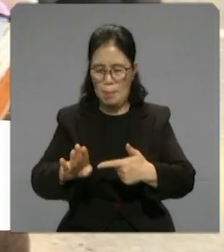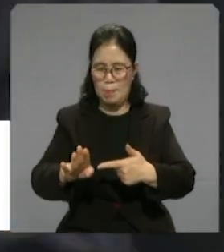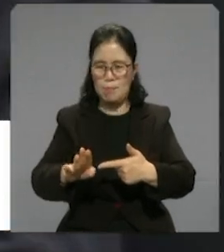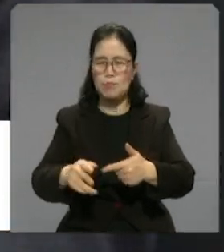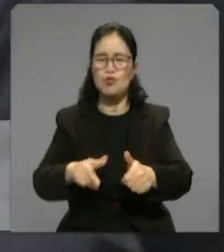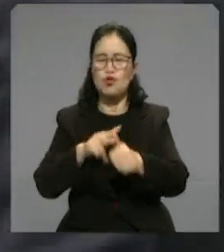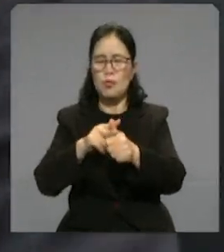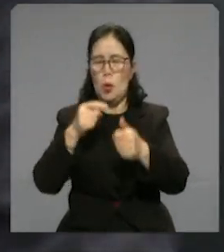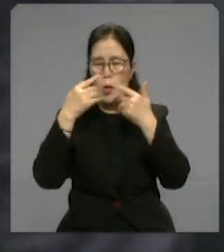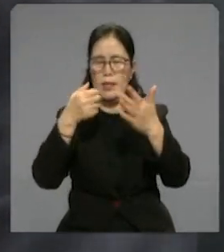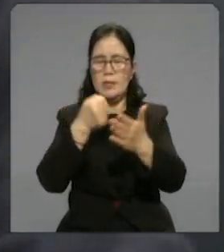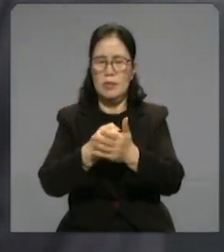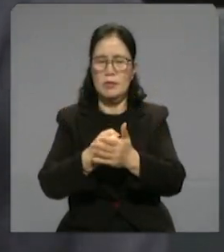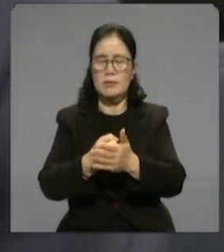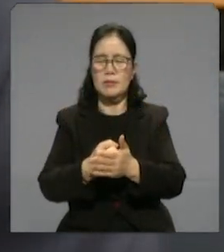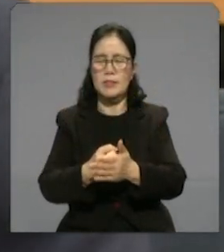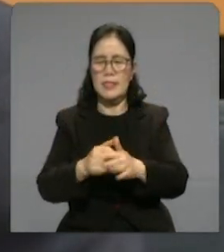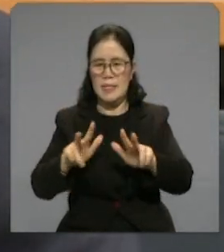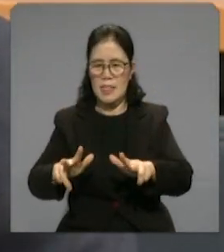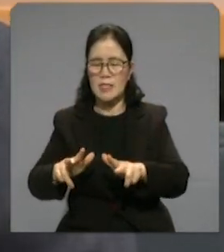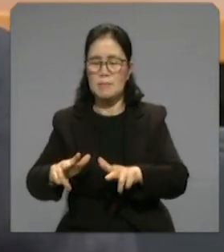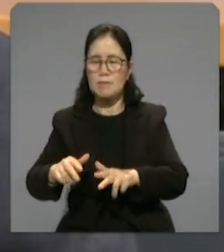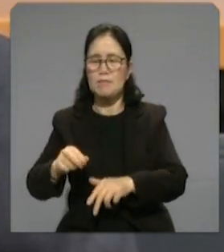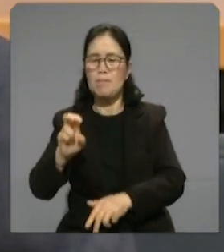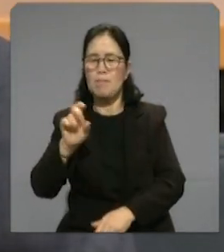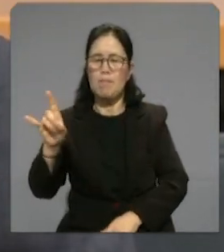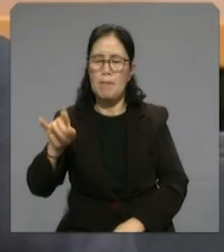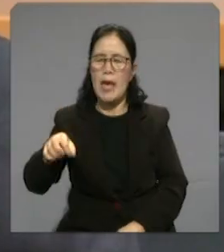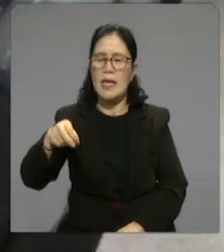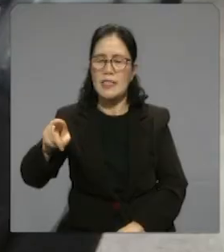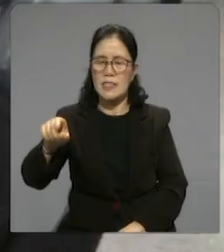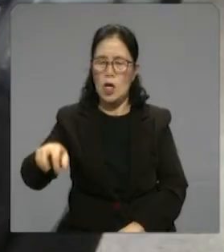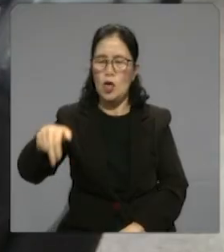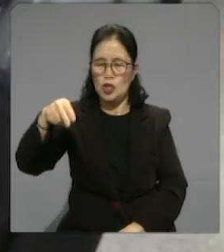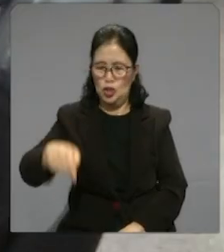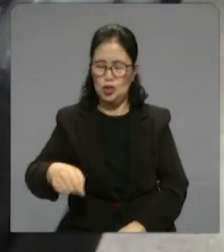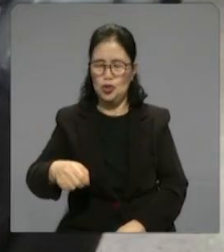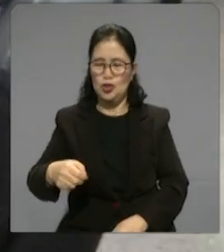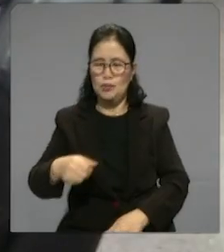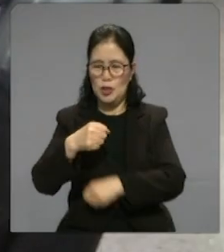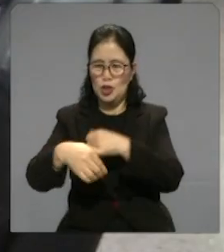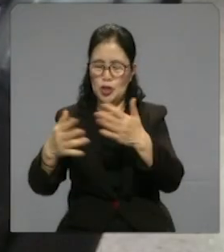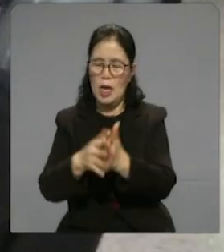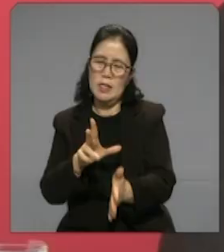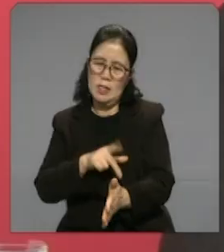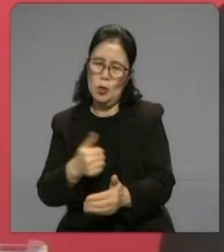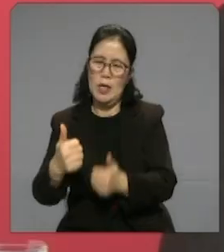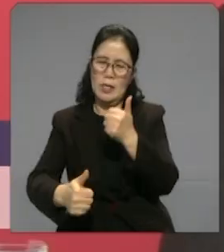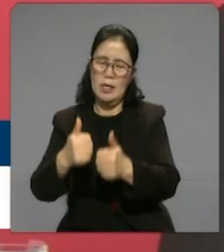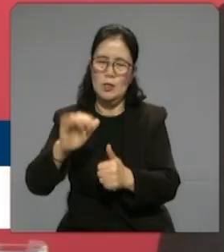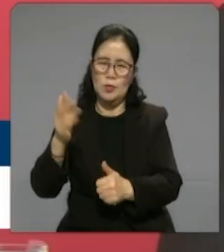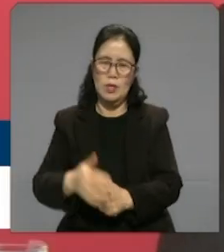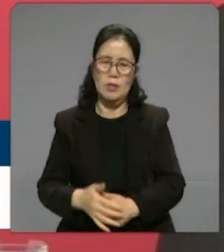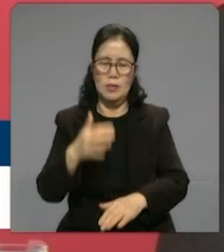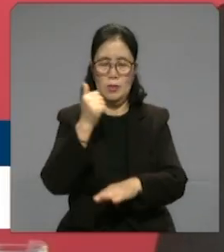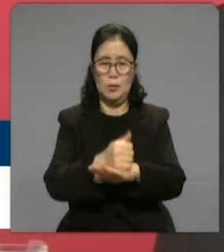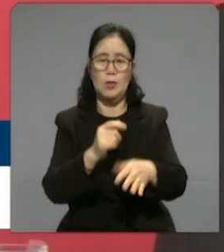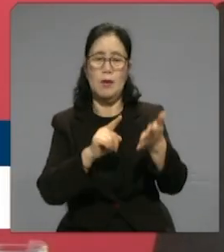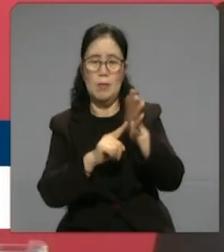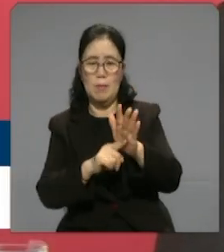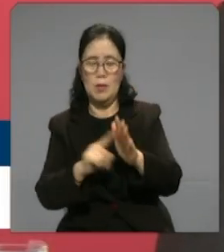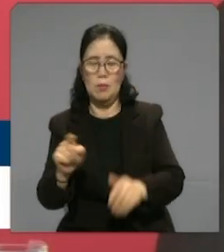후보로 확정돼 현역인 더불어민주당 맹성규 의원과 대결합니다. 결과 발표하겠습니다.